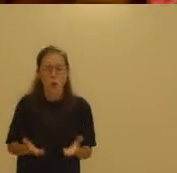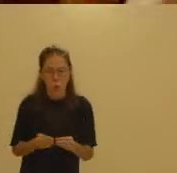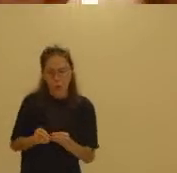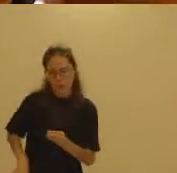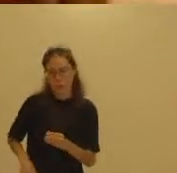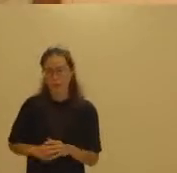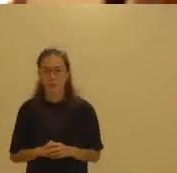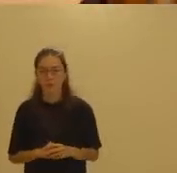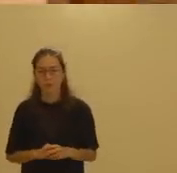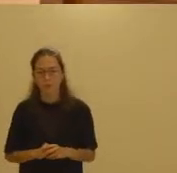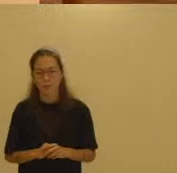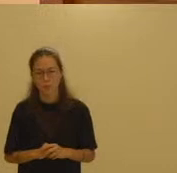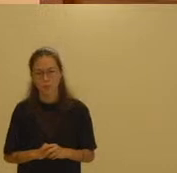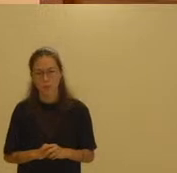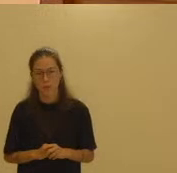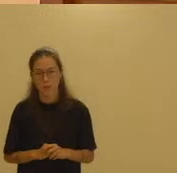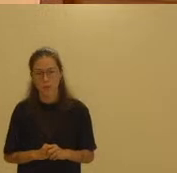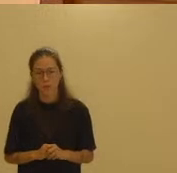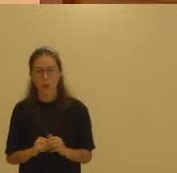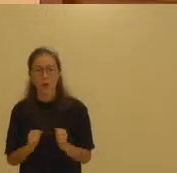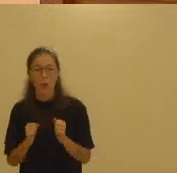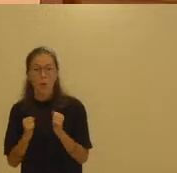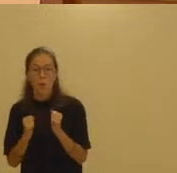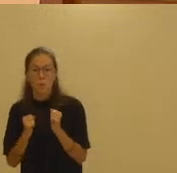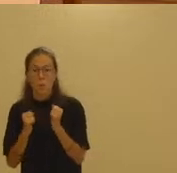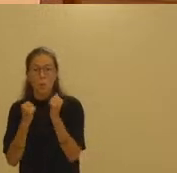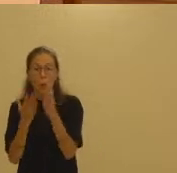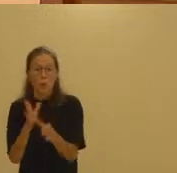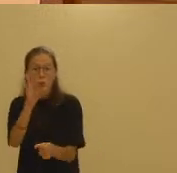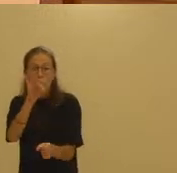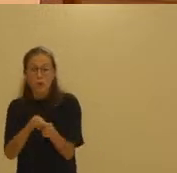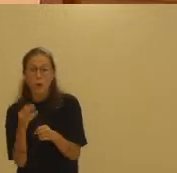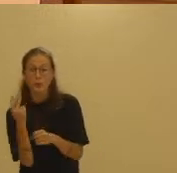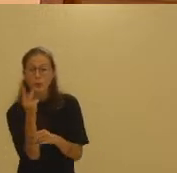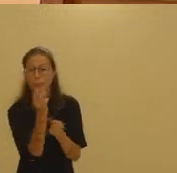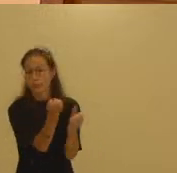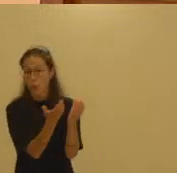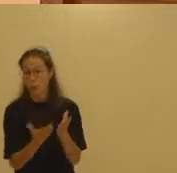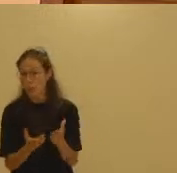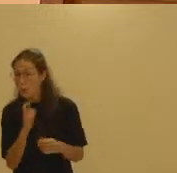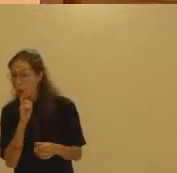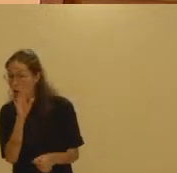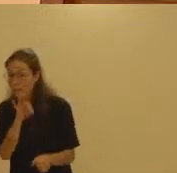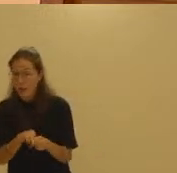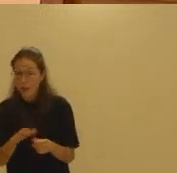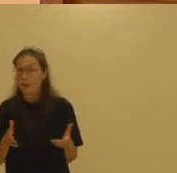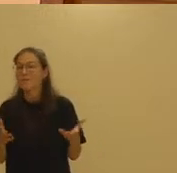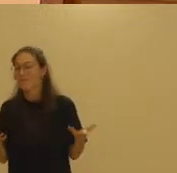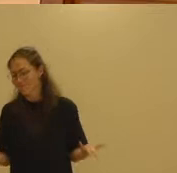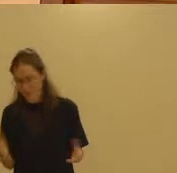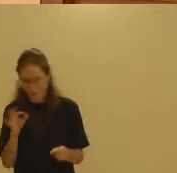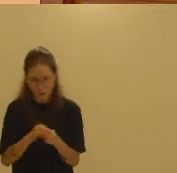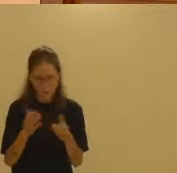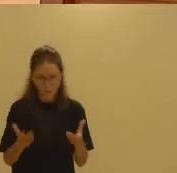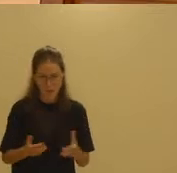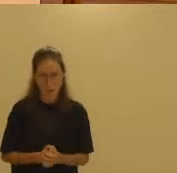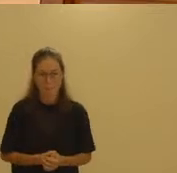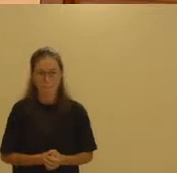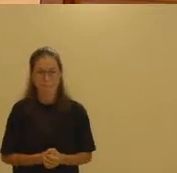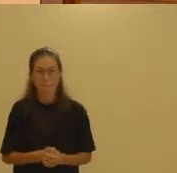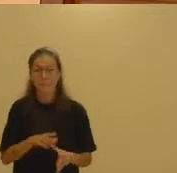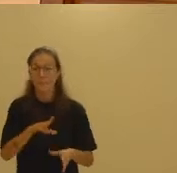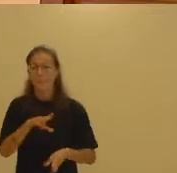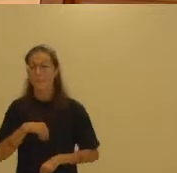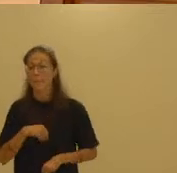Je vous propose donc de voter la délibération de Ganiche, que l'on n'a pas votée. Si, on l'a votée? Non, on ne l'a pas votée. Donc, je vous propose de l'adopter.